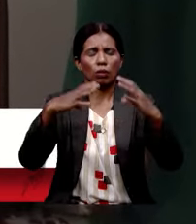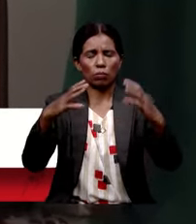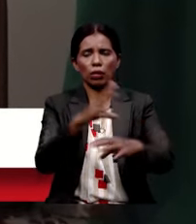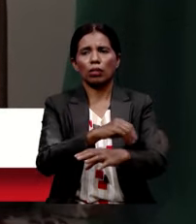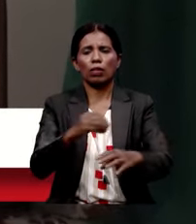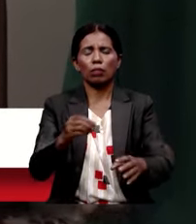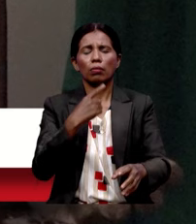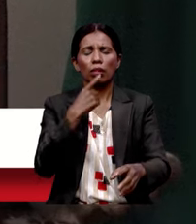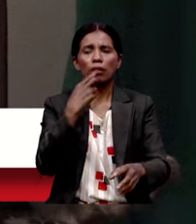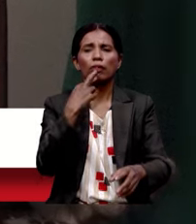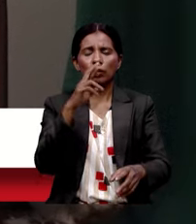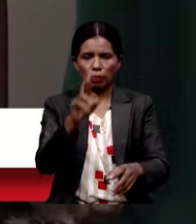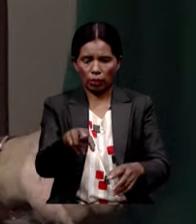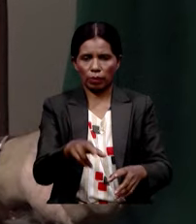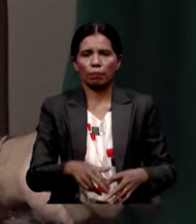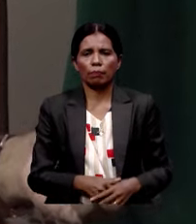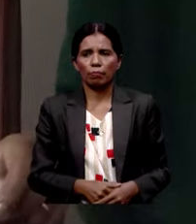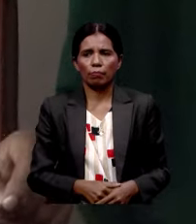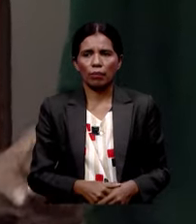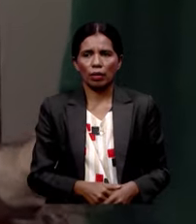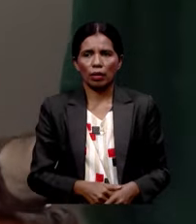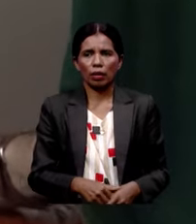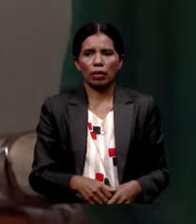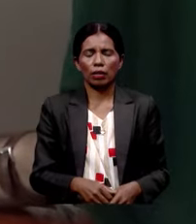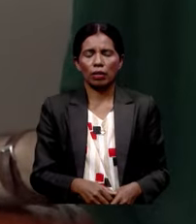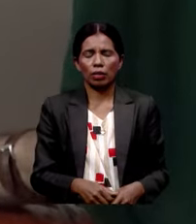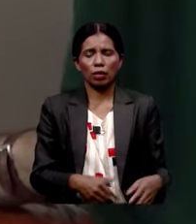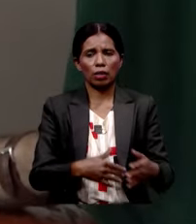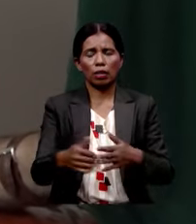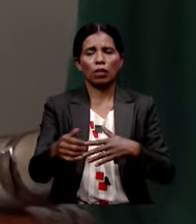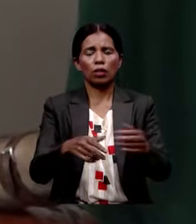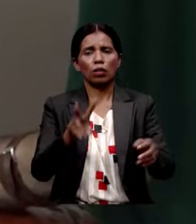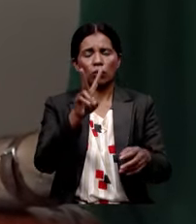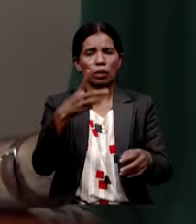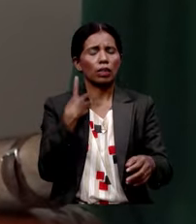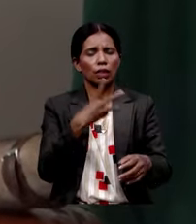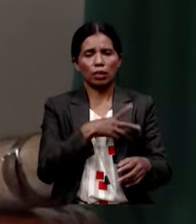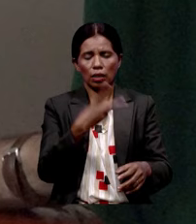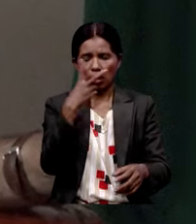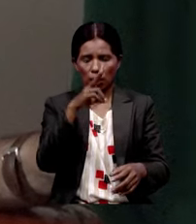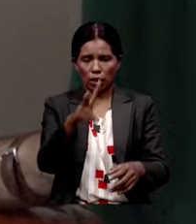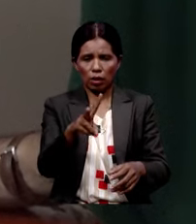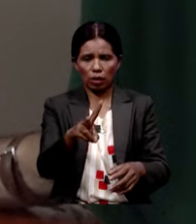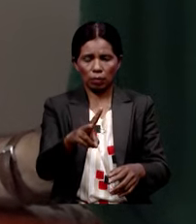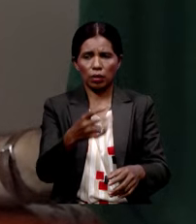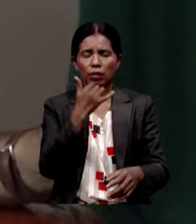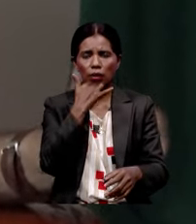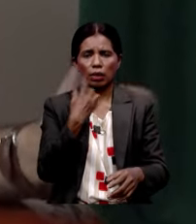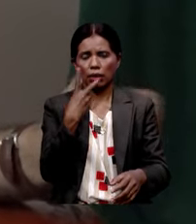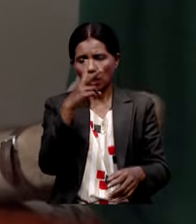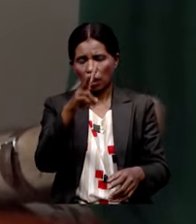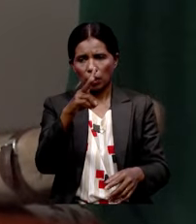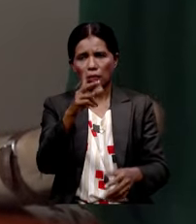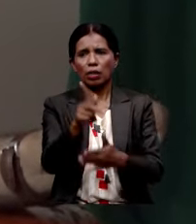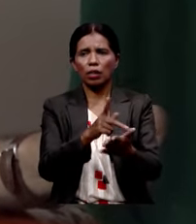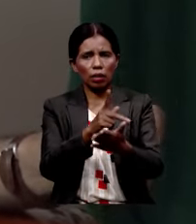atau respon sira ne kestaun sira normal dari tadi irual dari ne ita halai ba anse irual dari ne halai ba